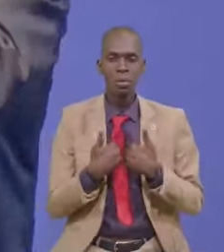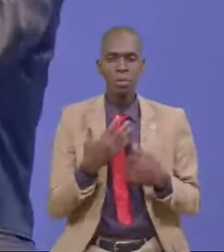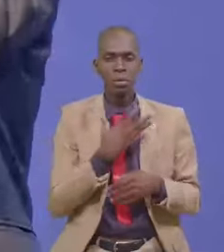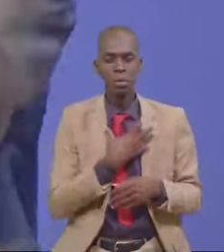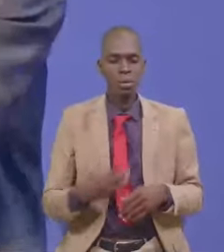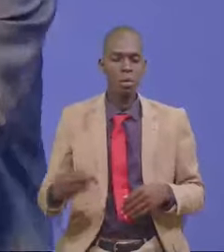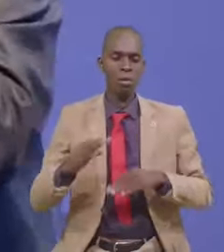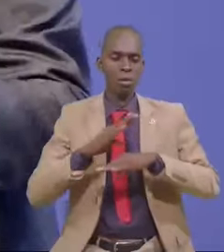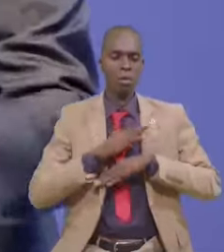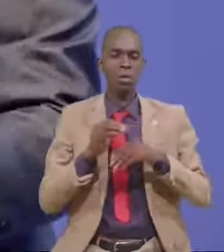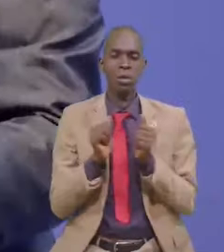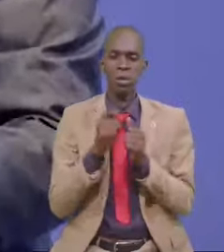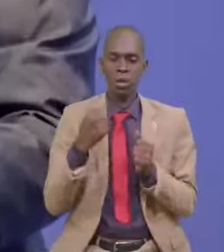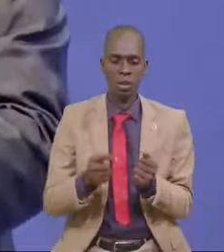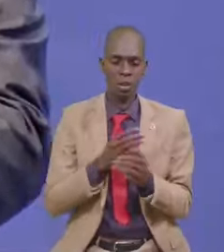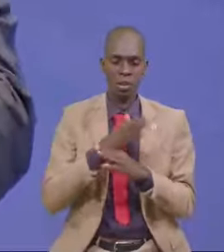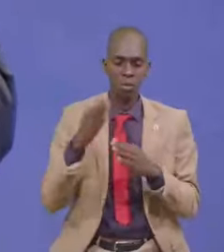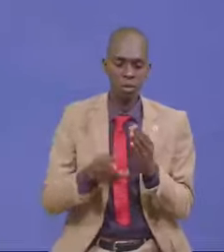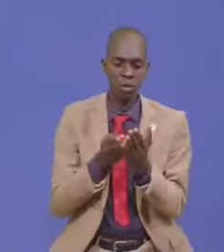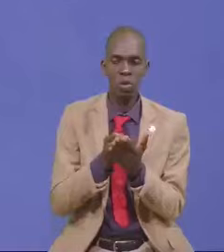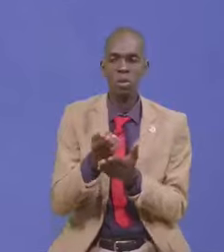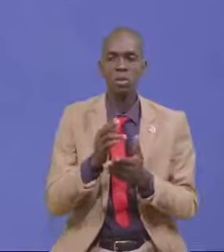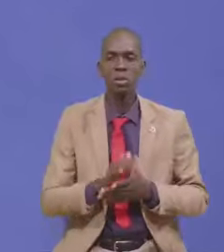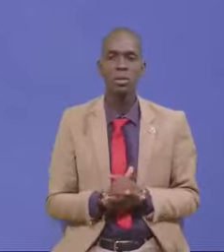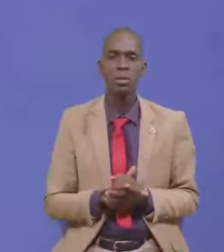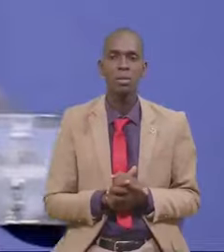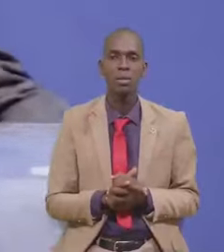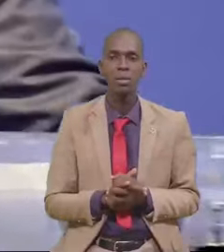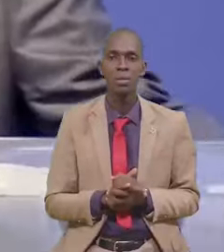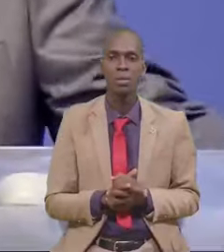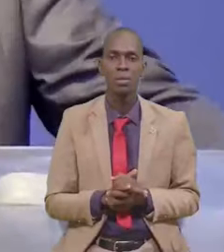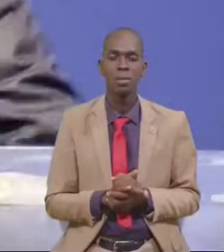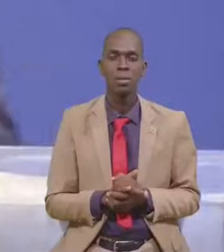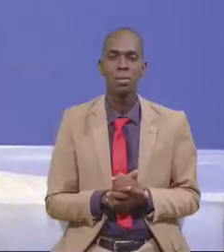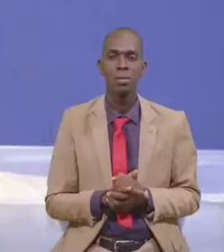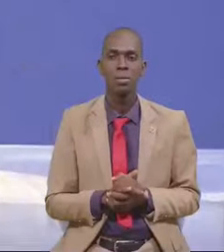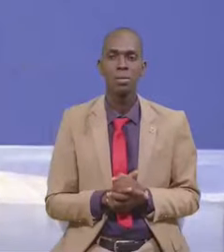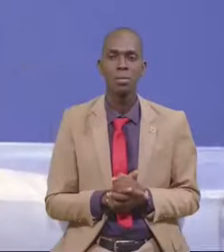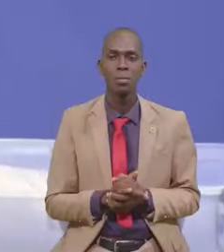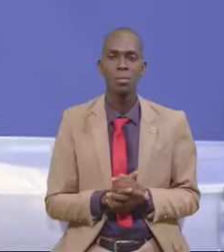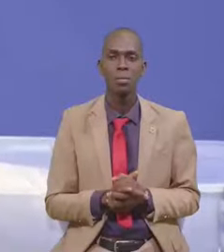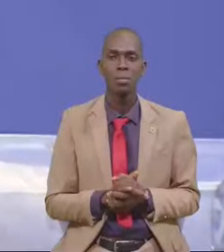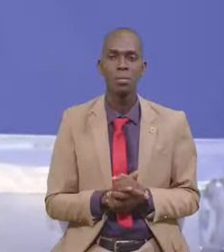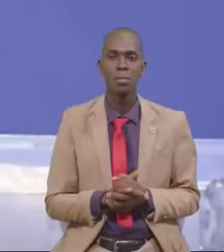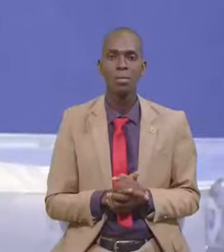La possession inestimable et la satisfaction avec la vérité totale.